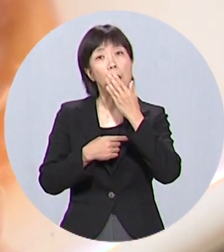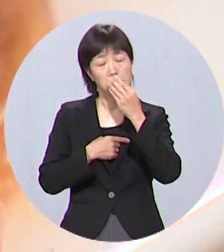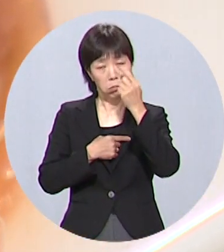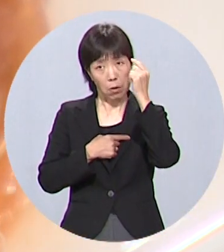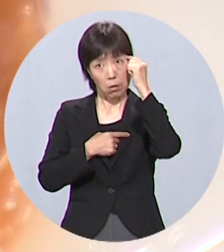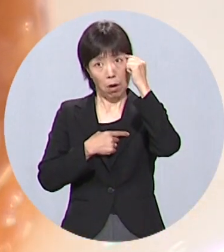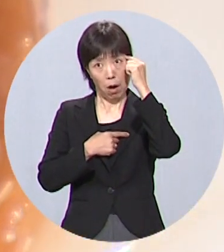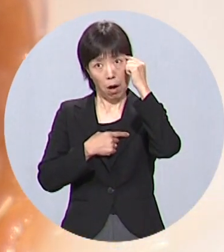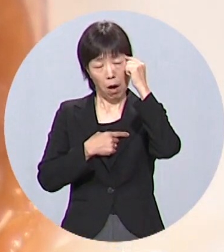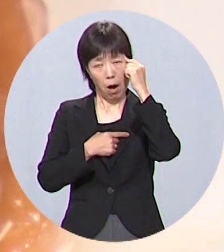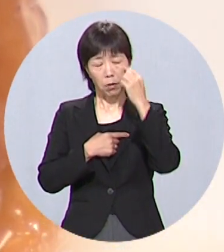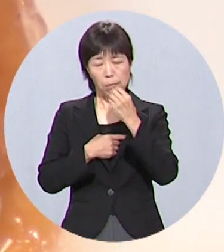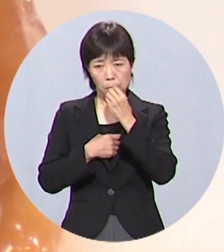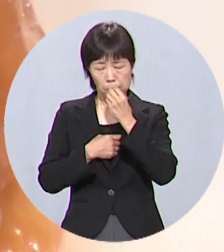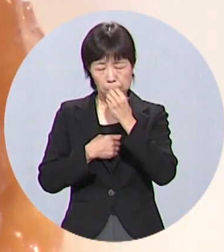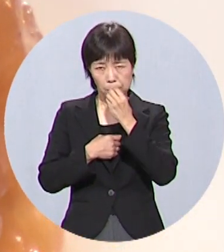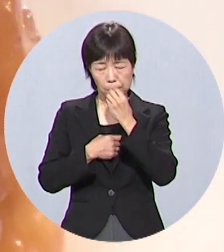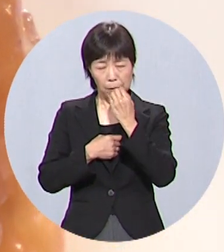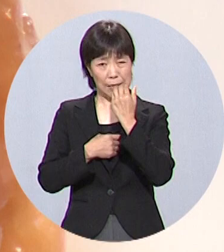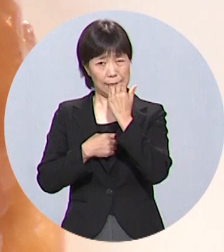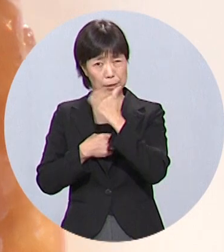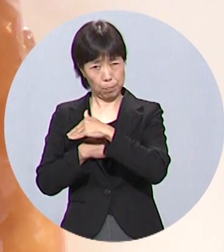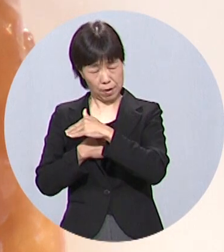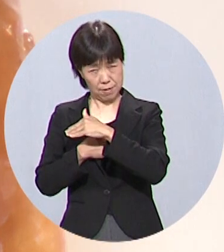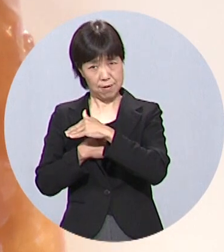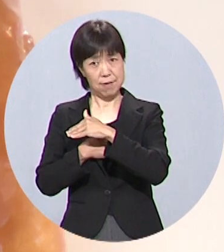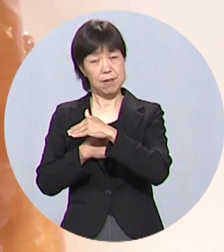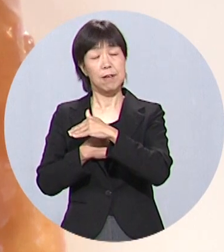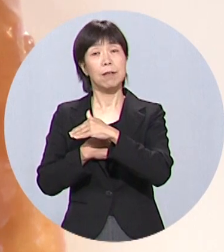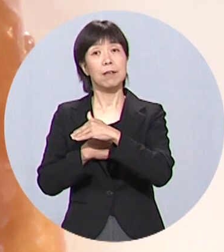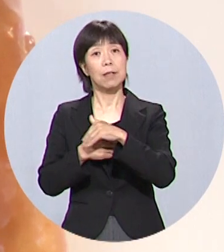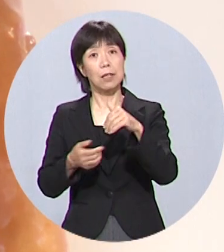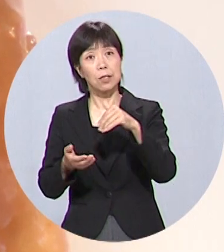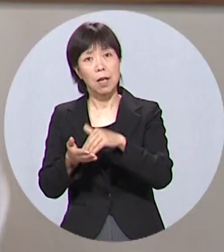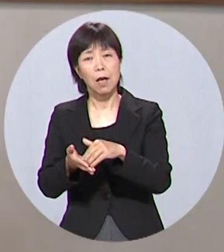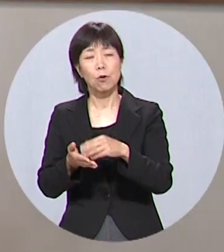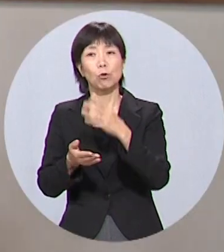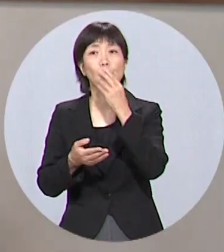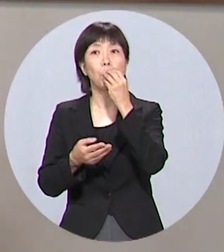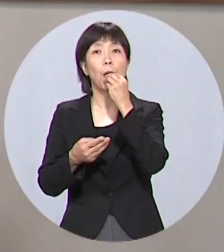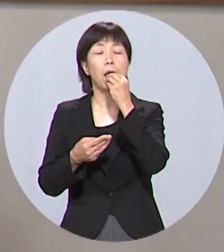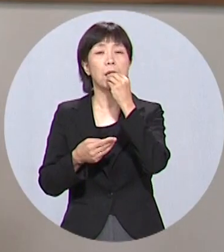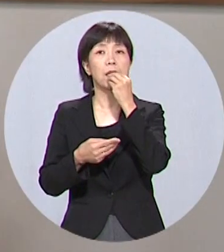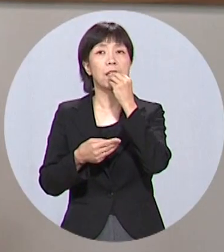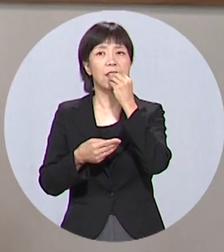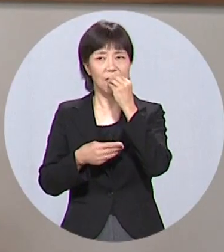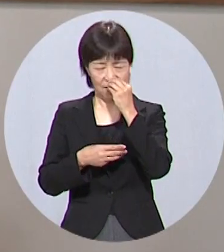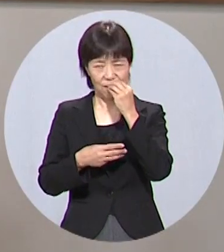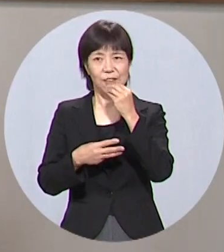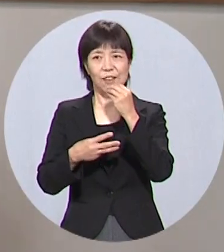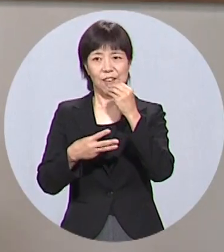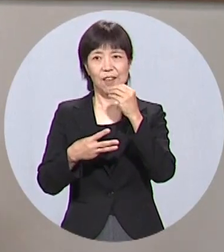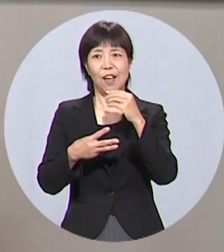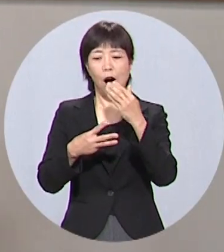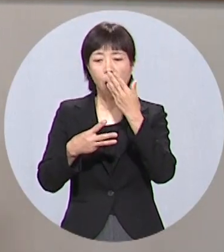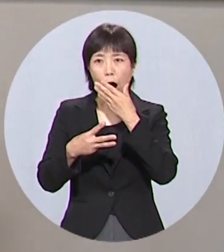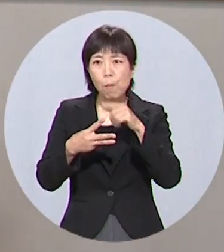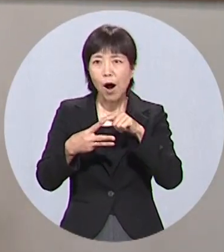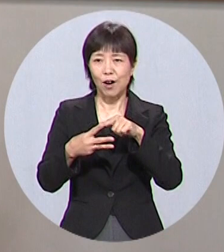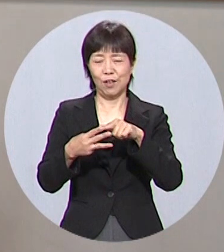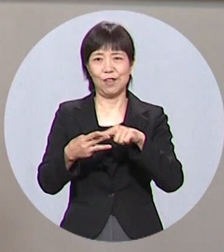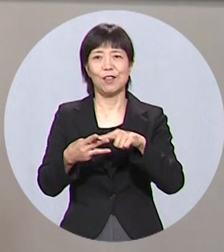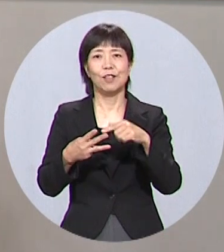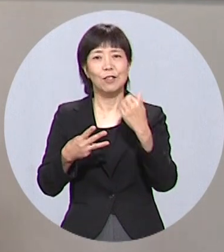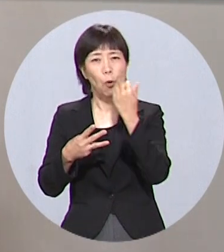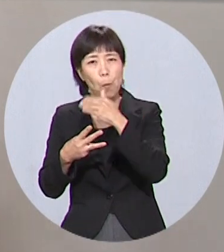ど、食べると塩味がしっかり効いてて、で最後になんか酸っぱさが来るみたいな、はい、3段階